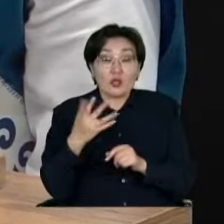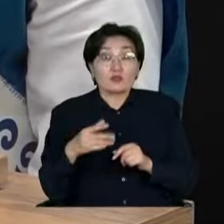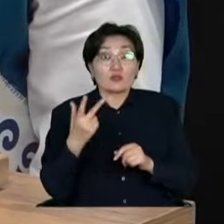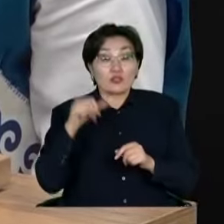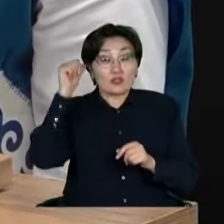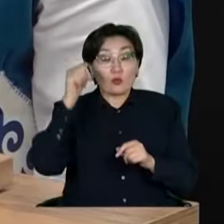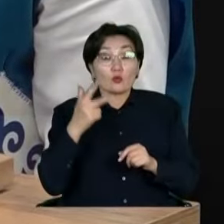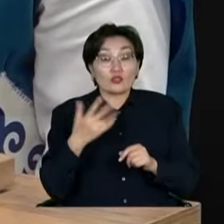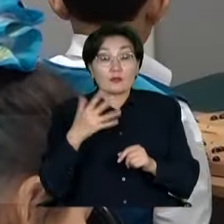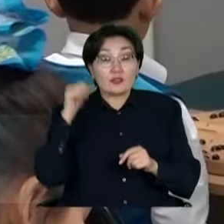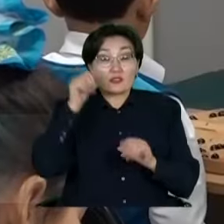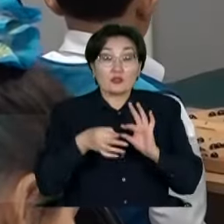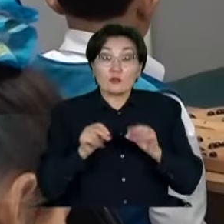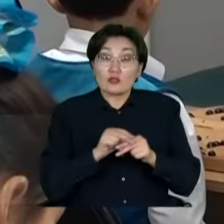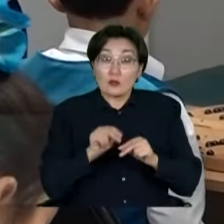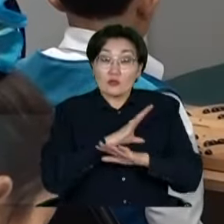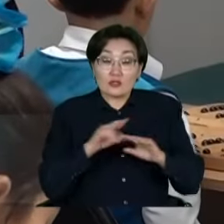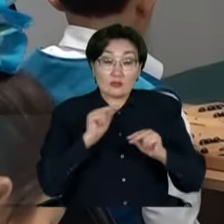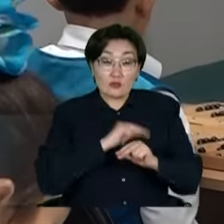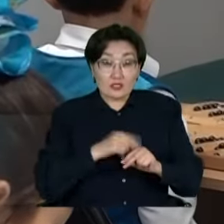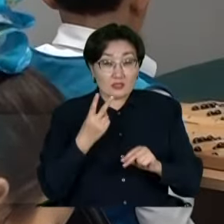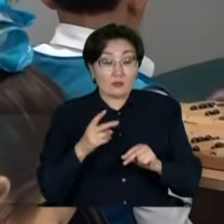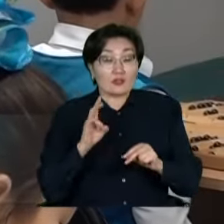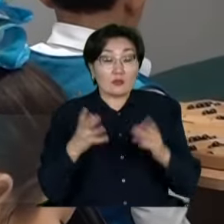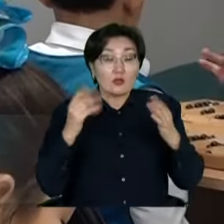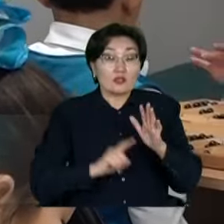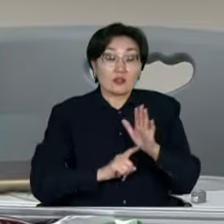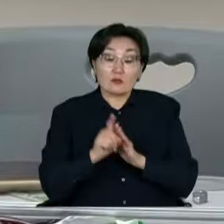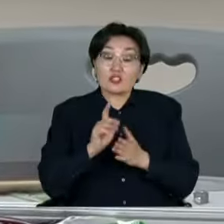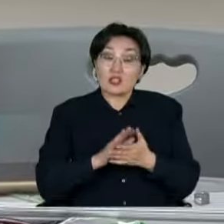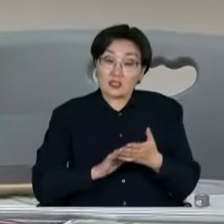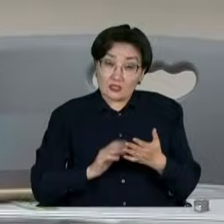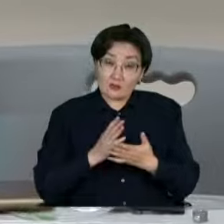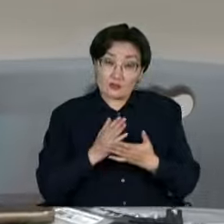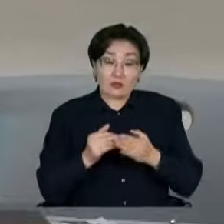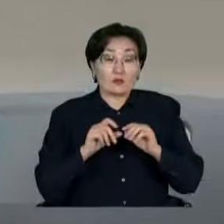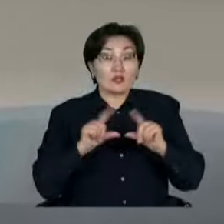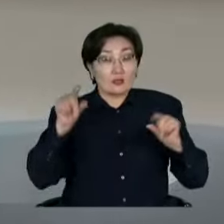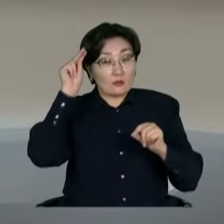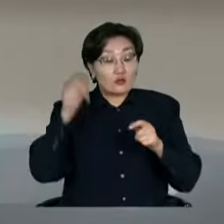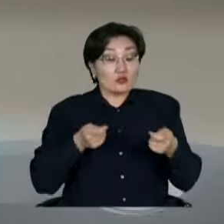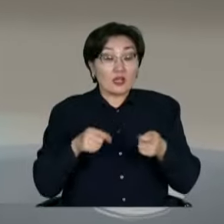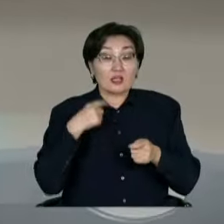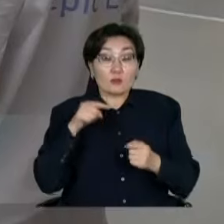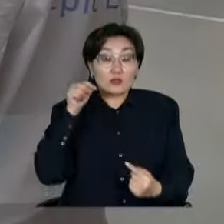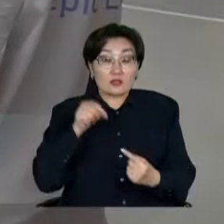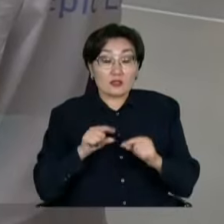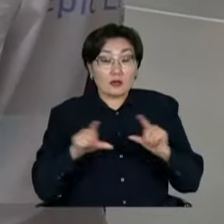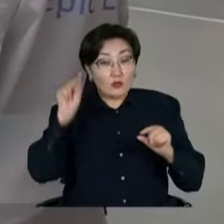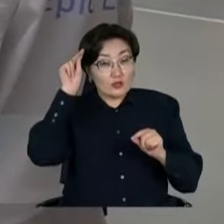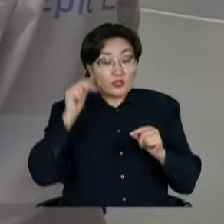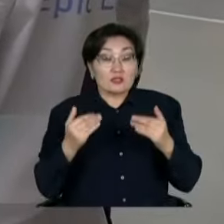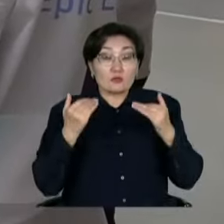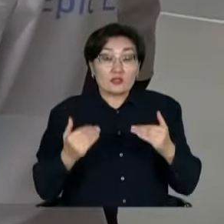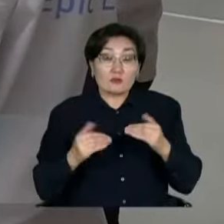жыл күрделі жөндеу көрмеген мектеп жұмысын 2-ші қарашадан бастап жалғастырып жатыр. Оқу орны әкімшілігінің айтуынша, білім ордасы